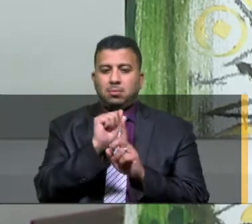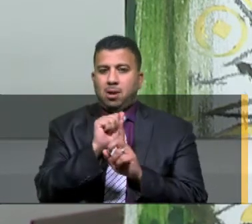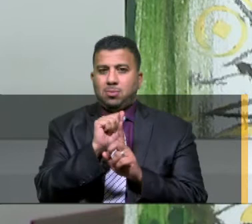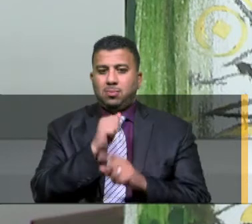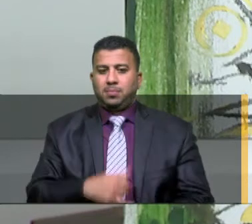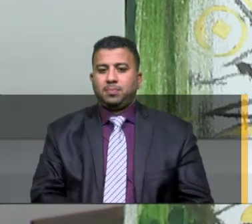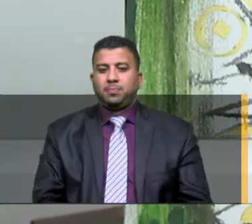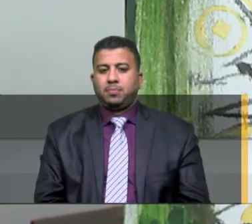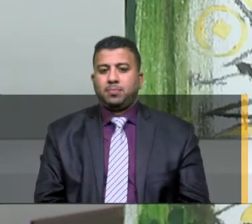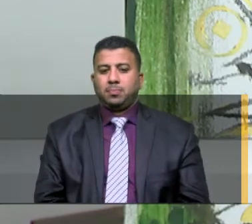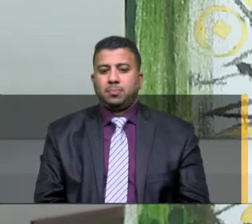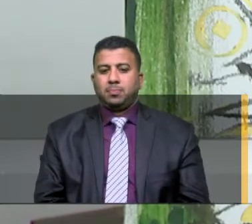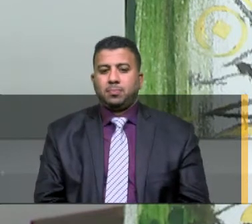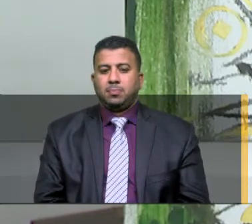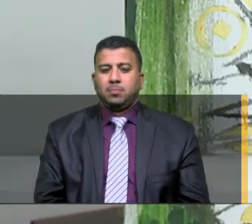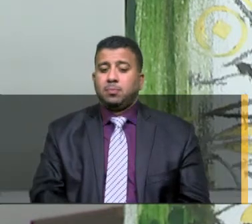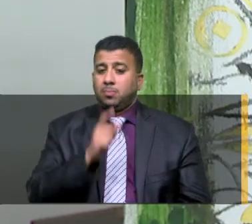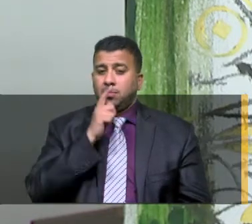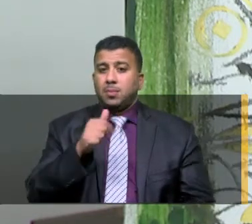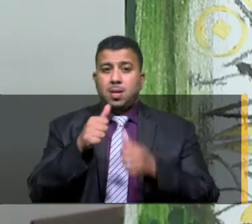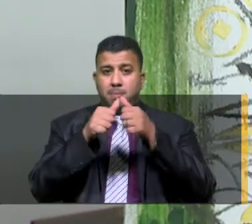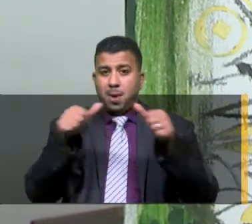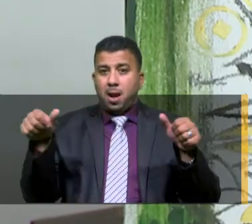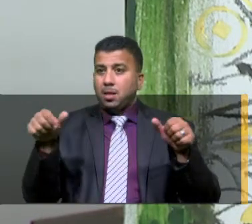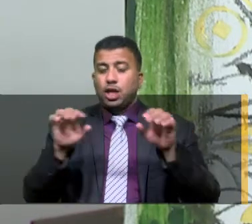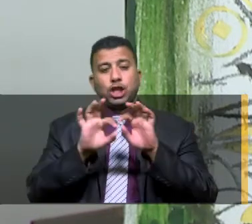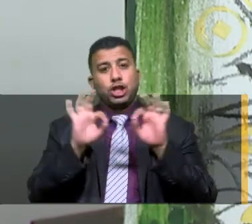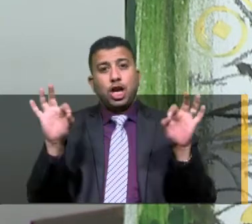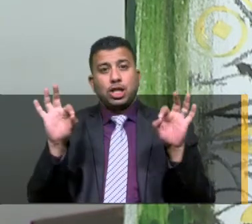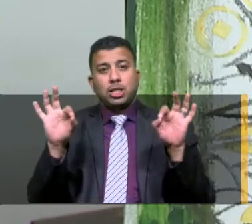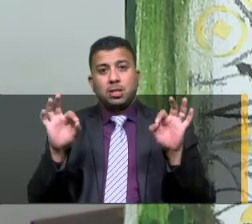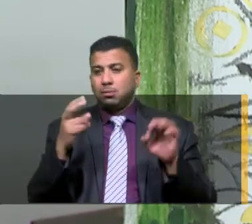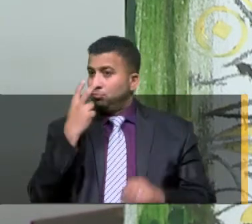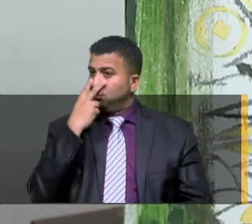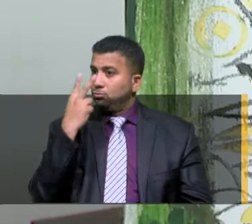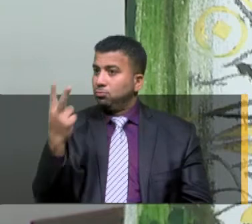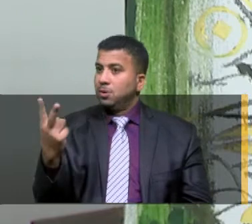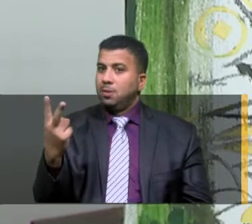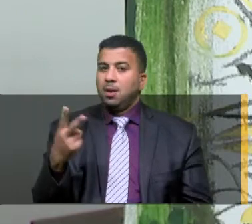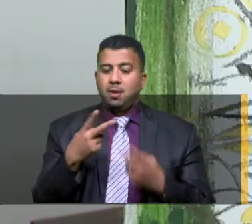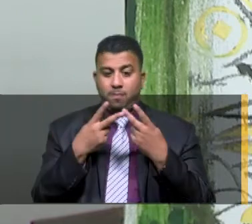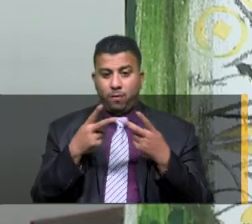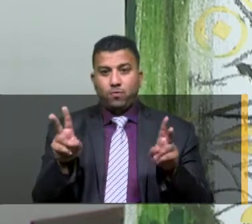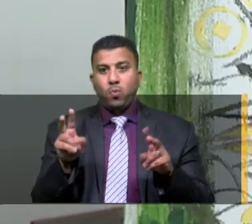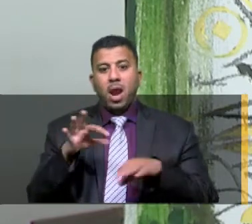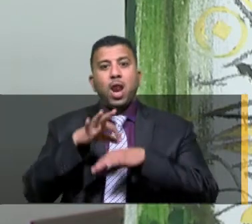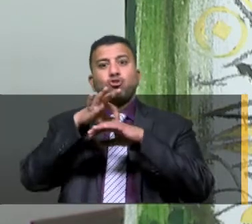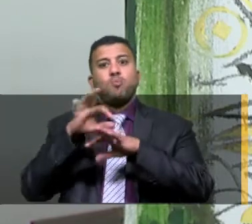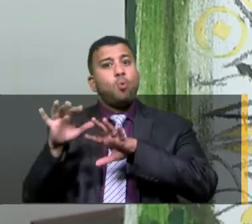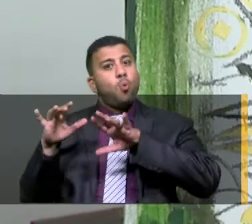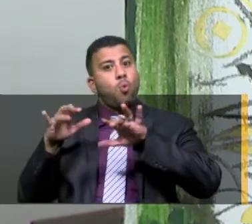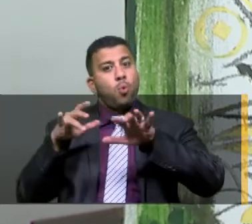عشان يعني المعرض لما يكون جاهز للمشاهدة افتتاح للجمهور يكون